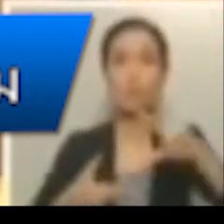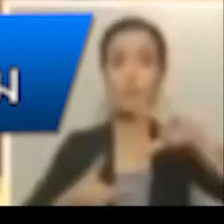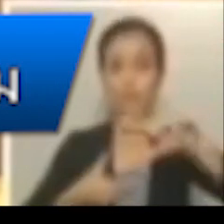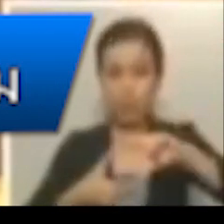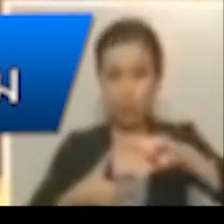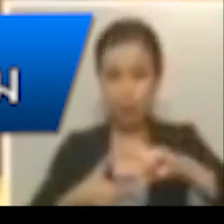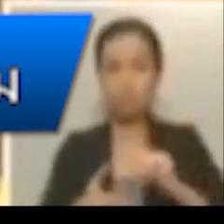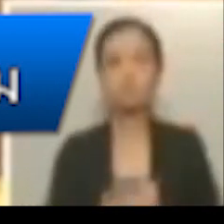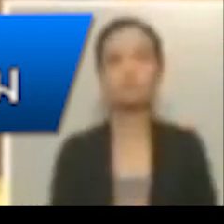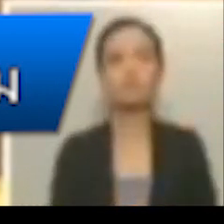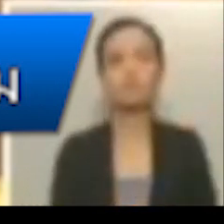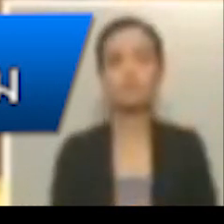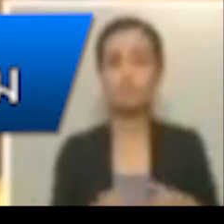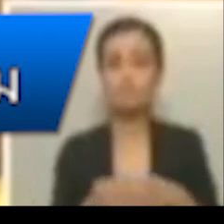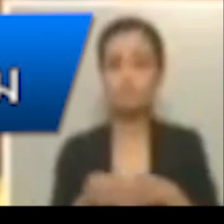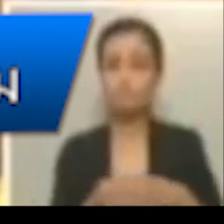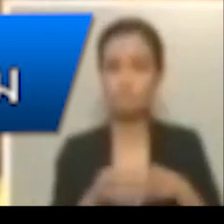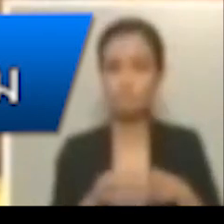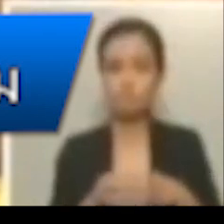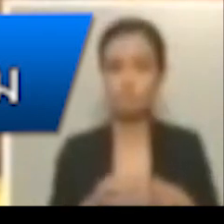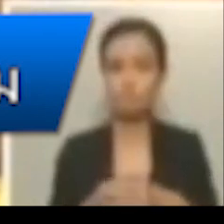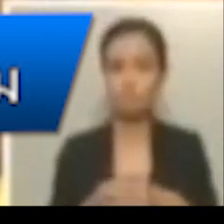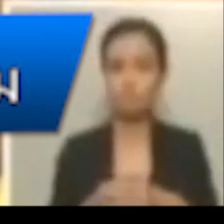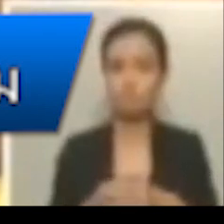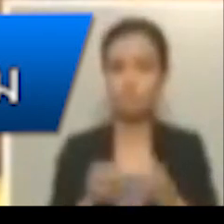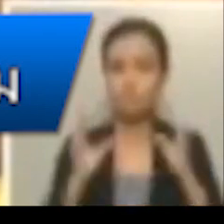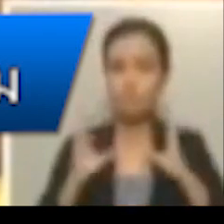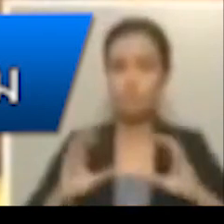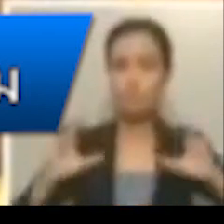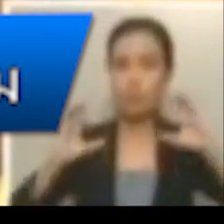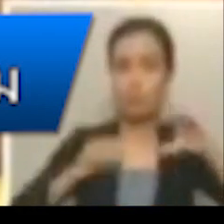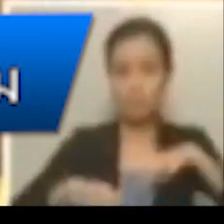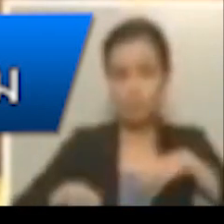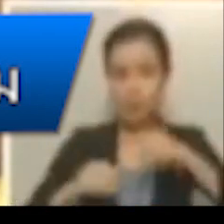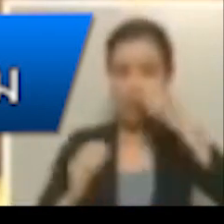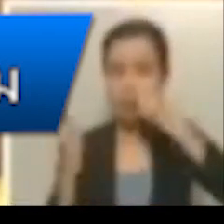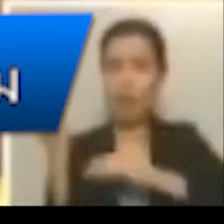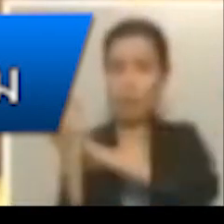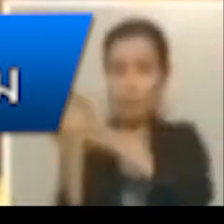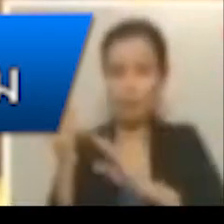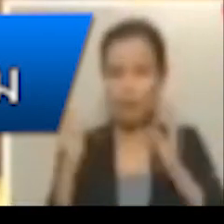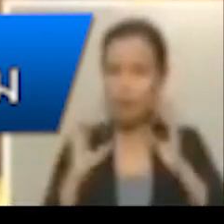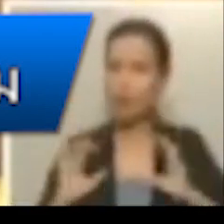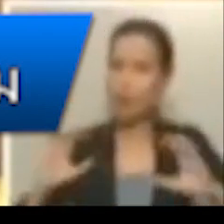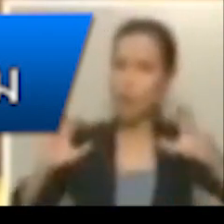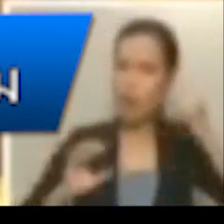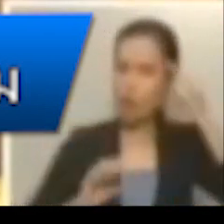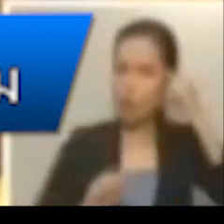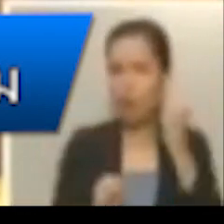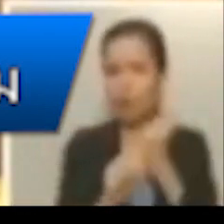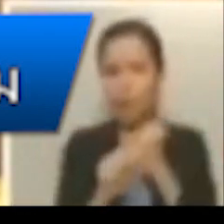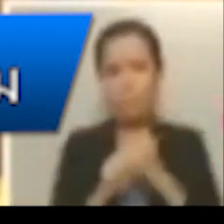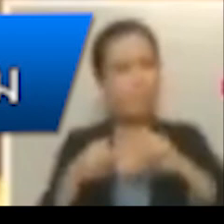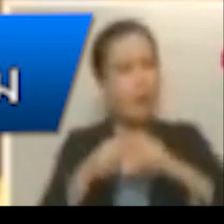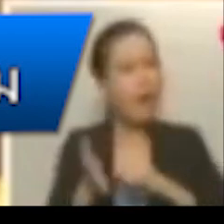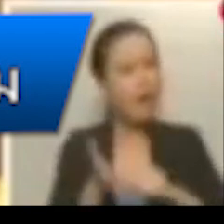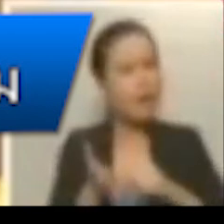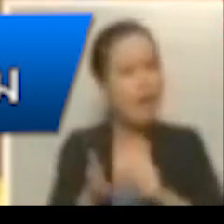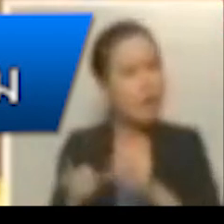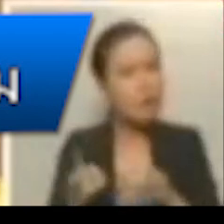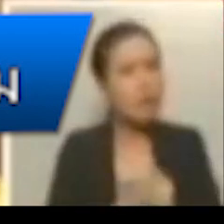ารัฐเองในฐานะเป็นพรรคแกนนำในการจัดตั้งรัฐบาลบริหารประเทศอยู่ตอนนี้จะจัดการอย่างไรกับกรณีนี้ค่ะ